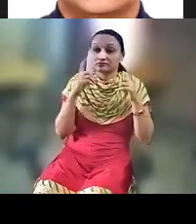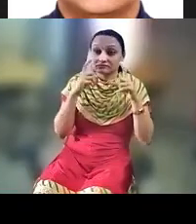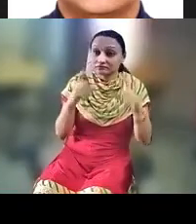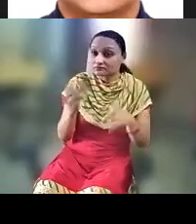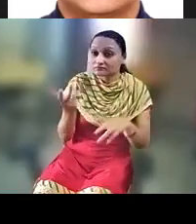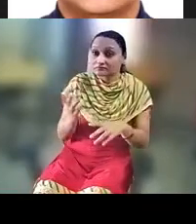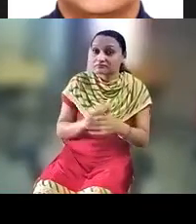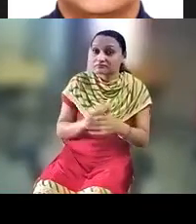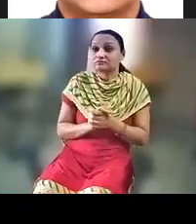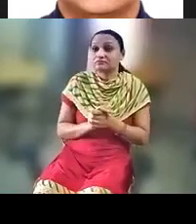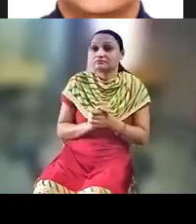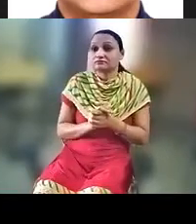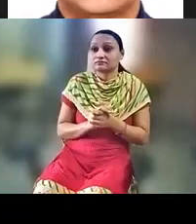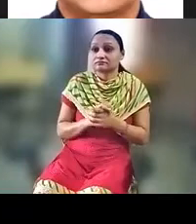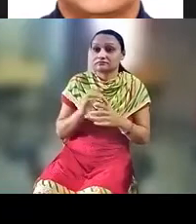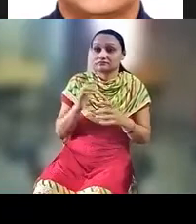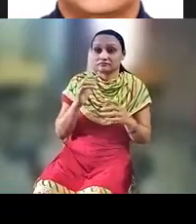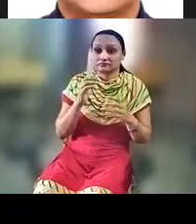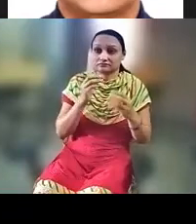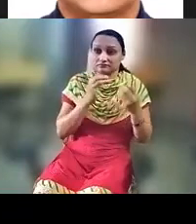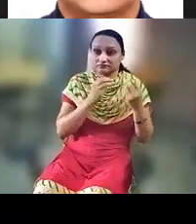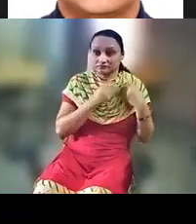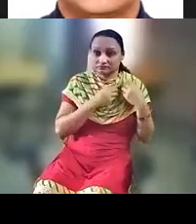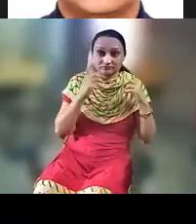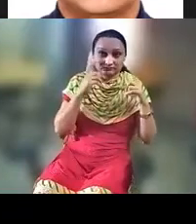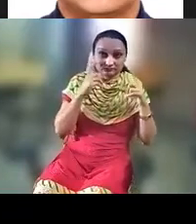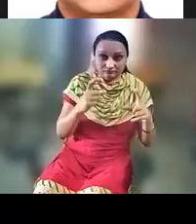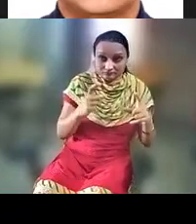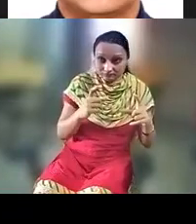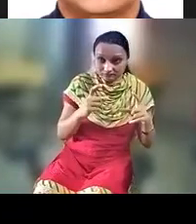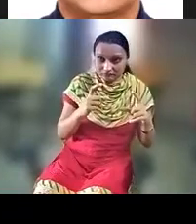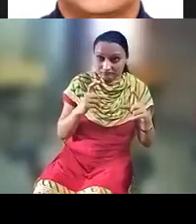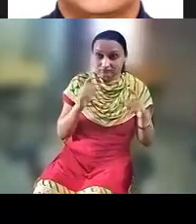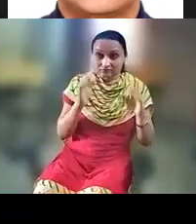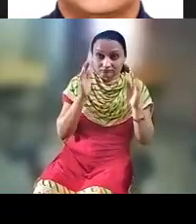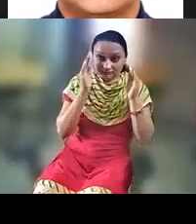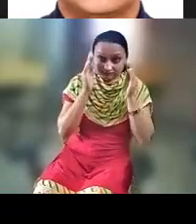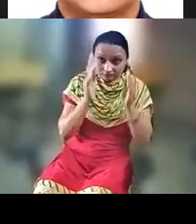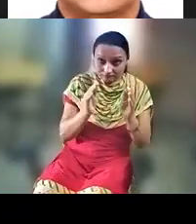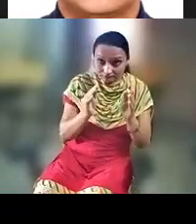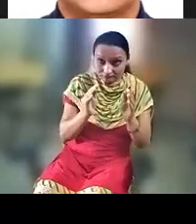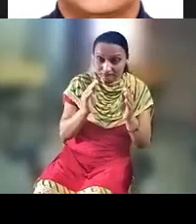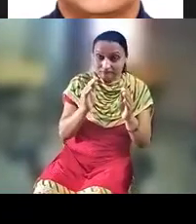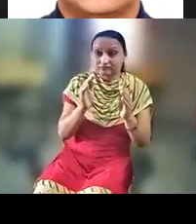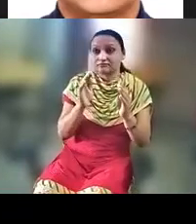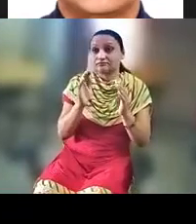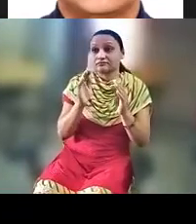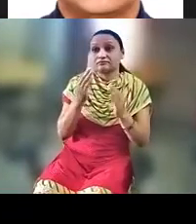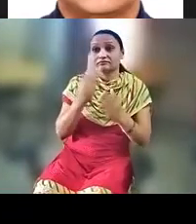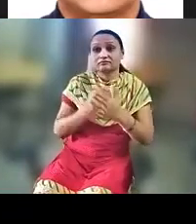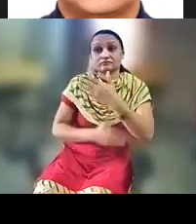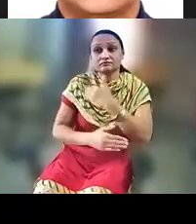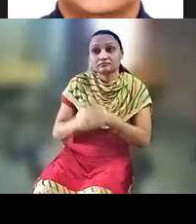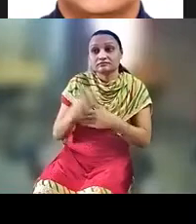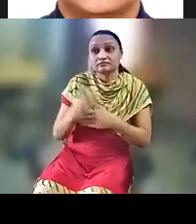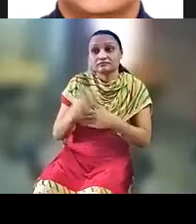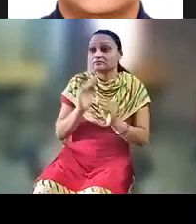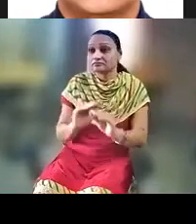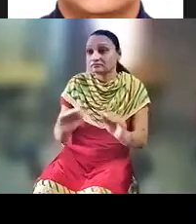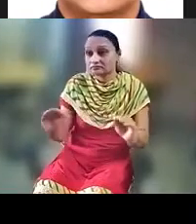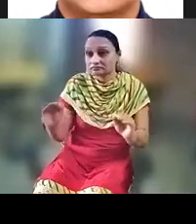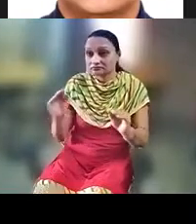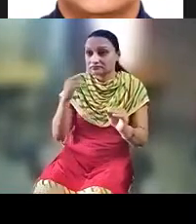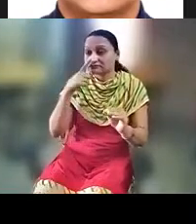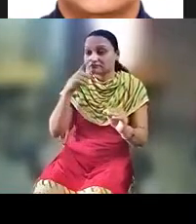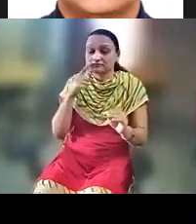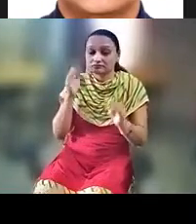और responsive care पे इसलिए लैग करते हैं क्योंकि children with disabilities पे माएँ उतना ध्यान नहीं दे